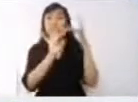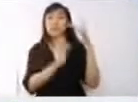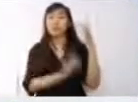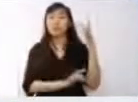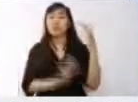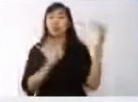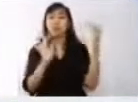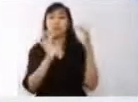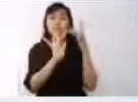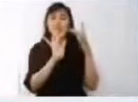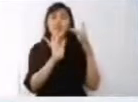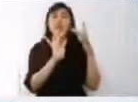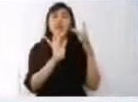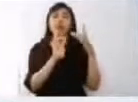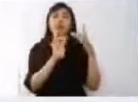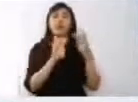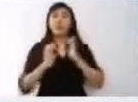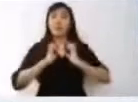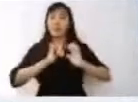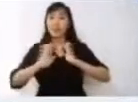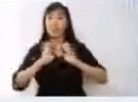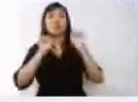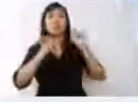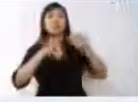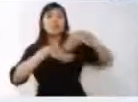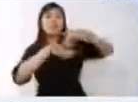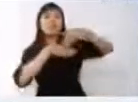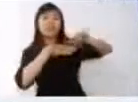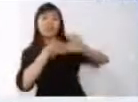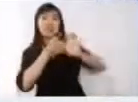kanilang pagdadaanan bago ma-aprubahan ang kanilang flight?